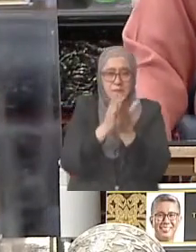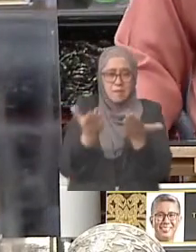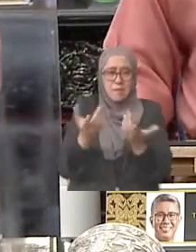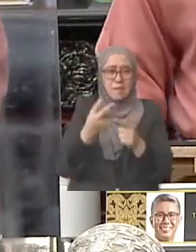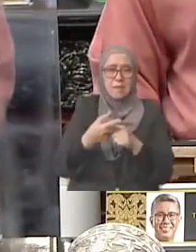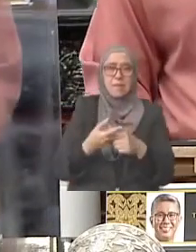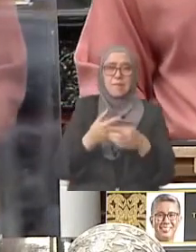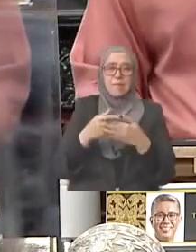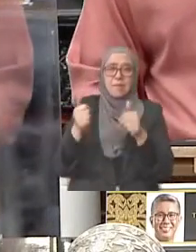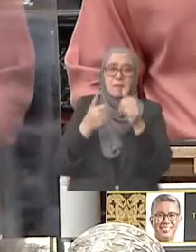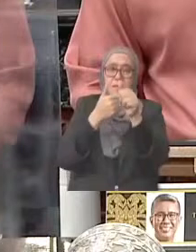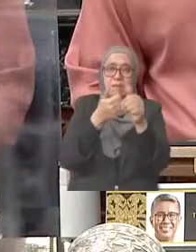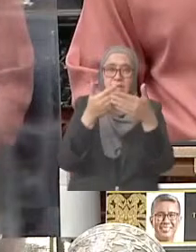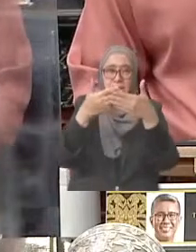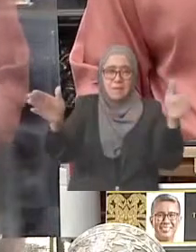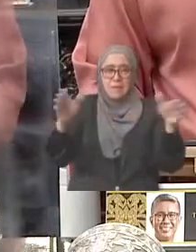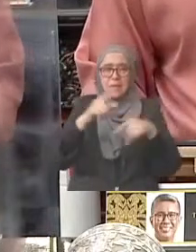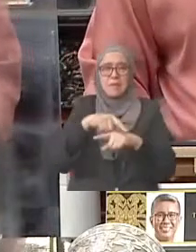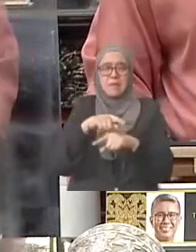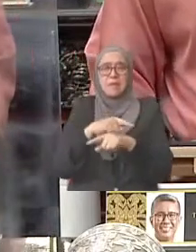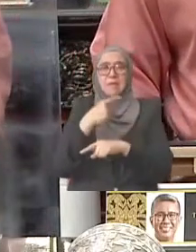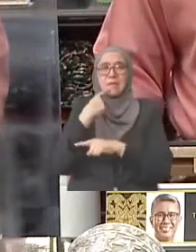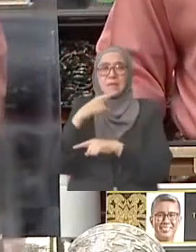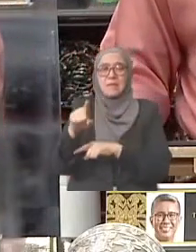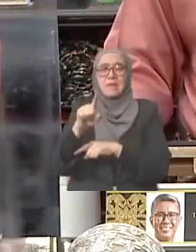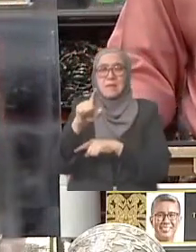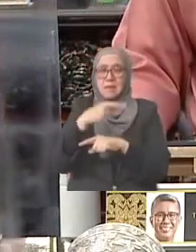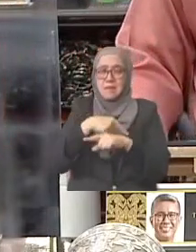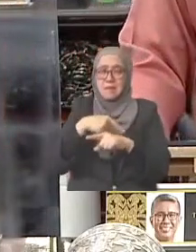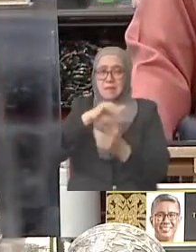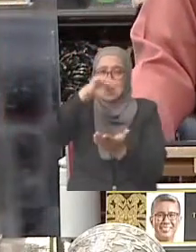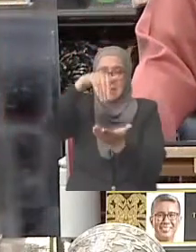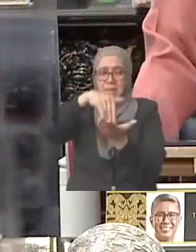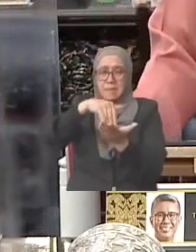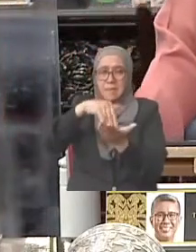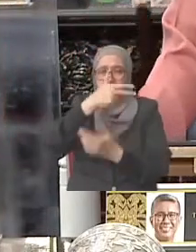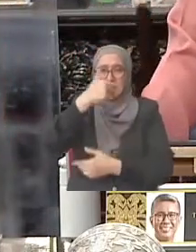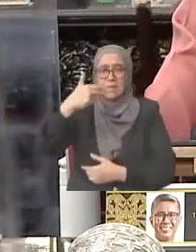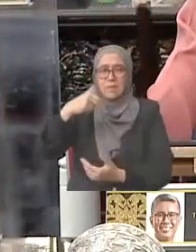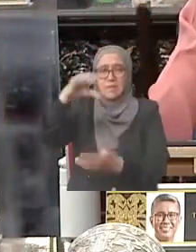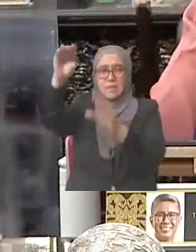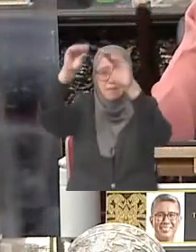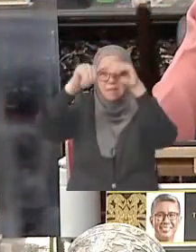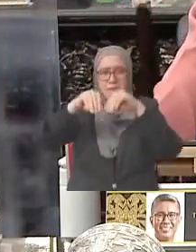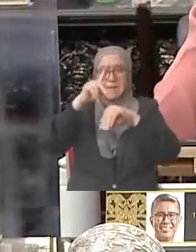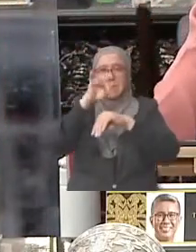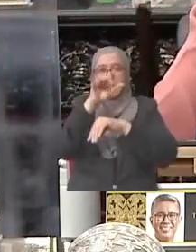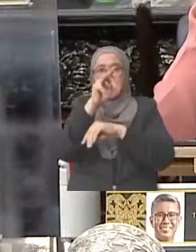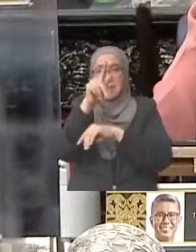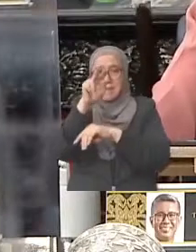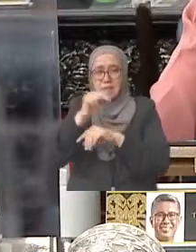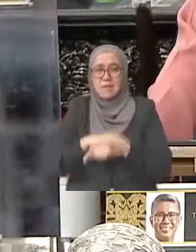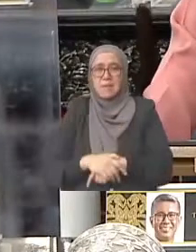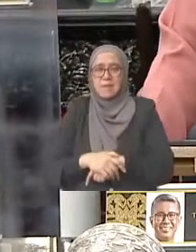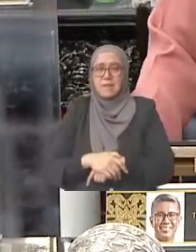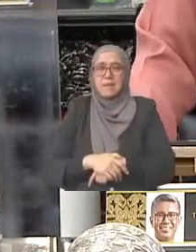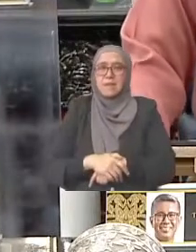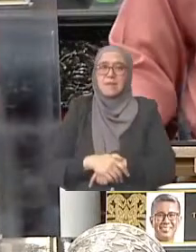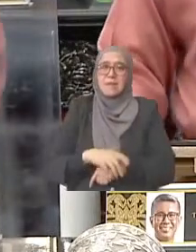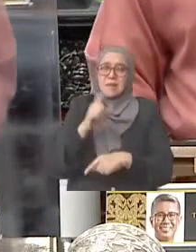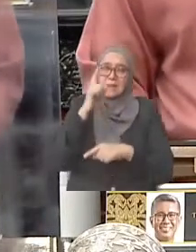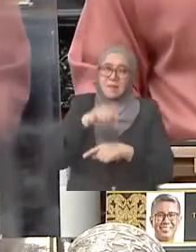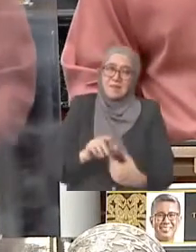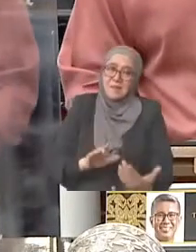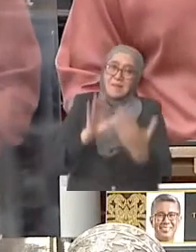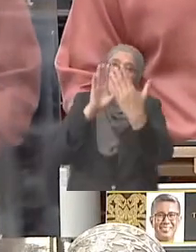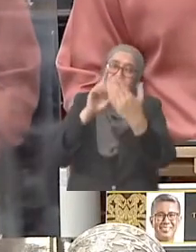dan pembukaan lebih rayapen Borneo jajaran telukmelano di dalam menghadapi musim banjir monsun timur laut